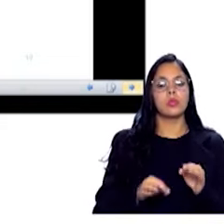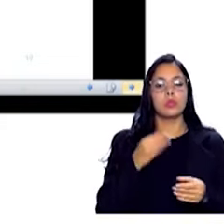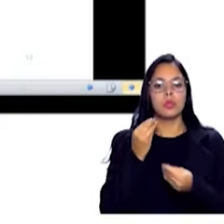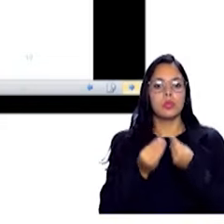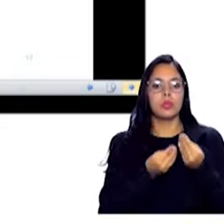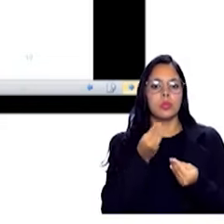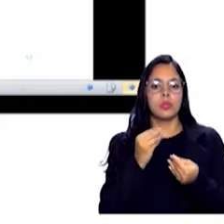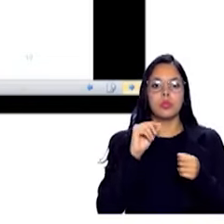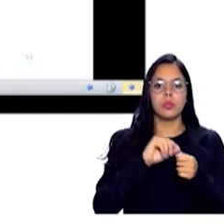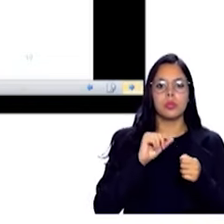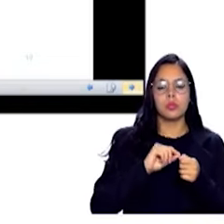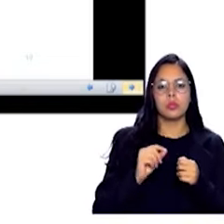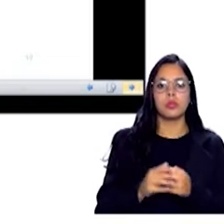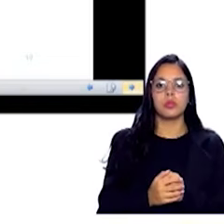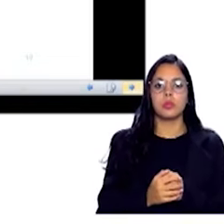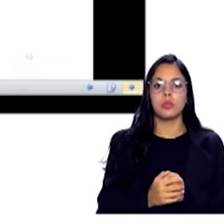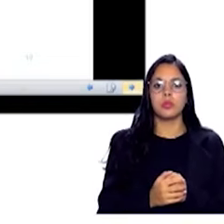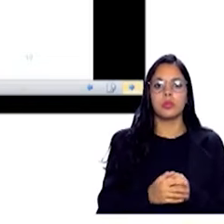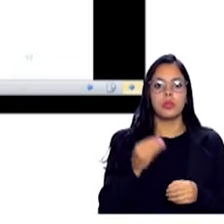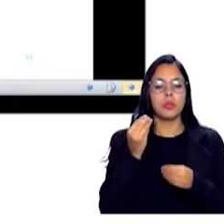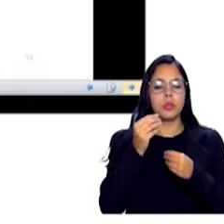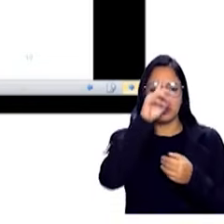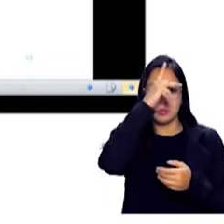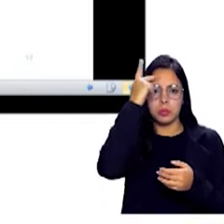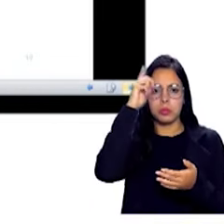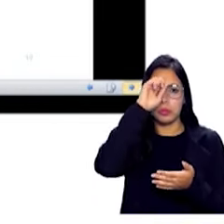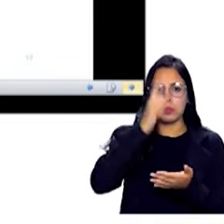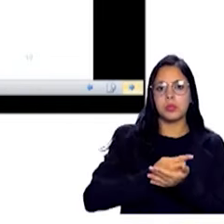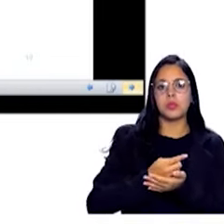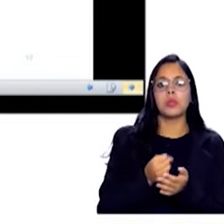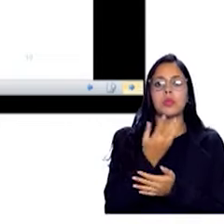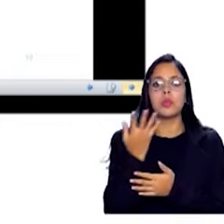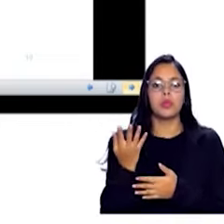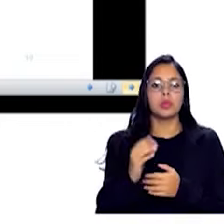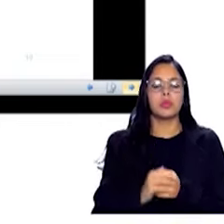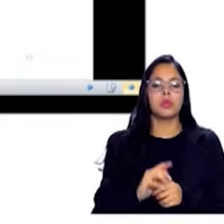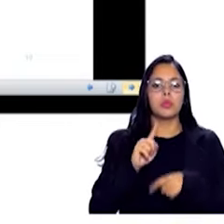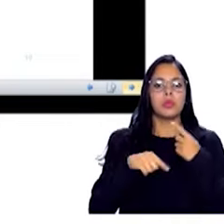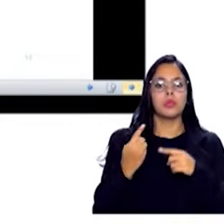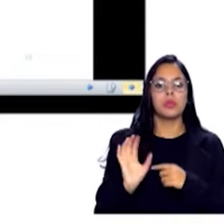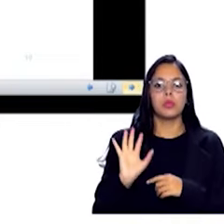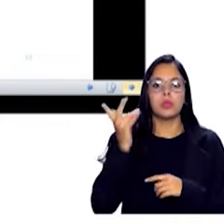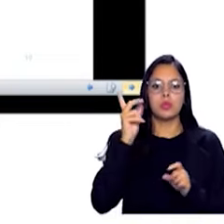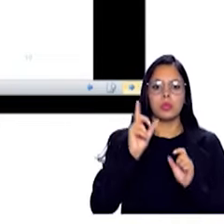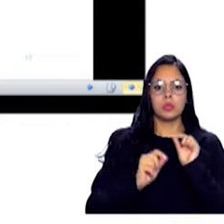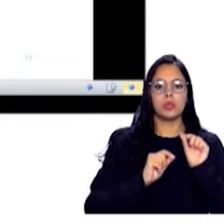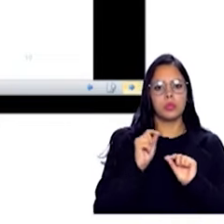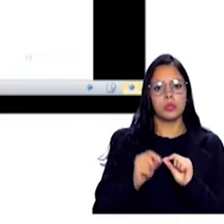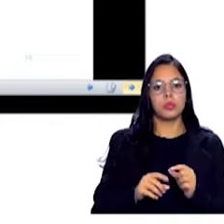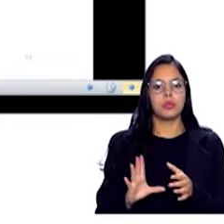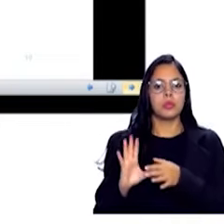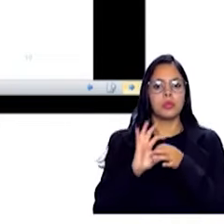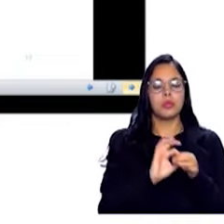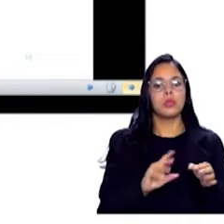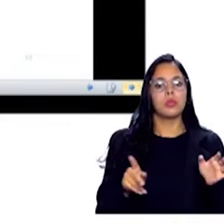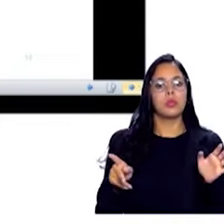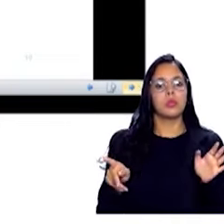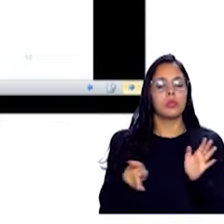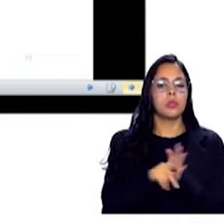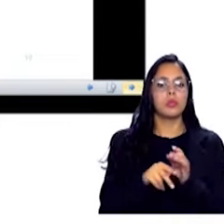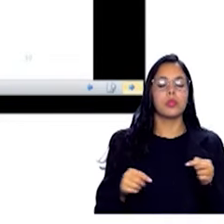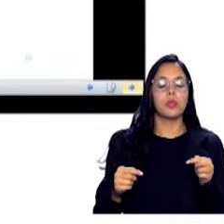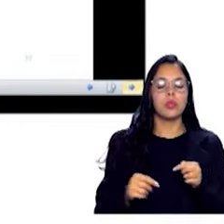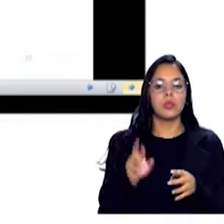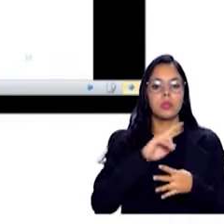con Quali effetti e in che rapporto si pone con Il ricorso per cassazione ordinario andiamo per